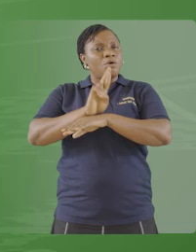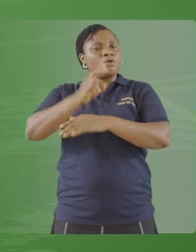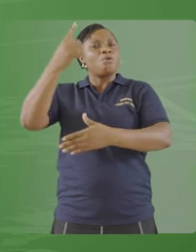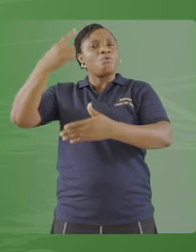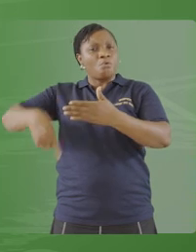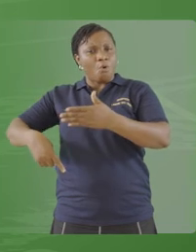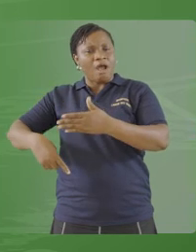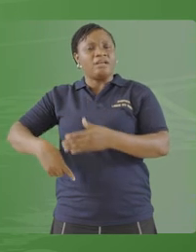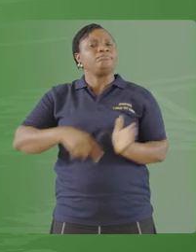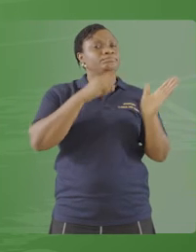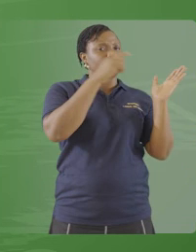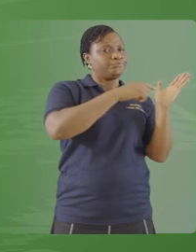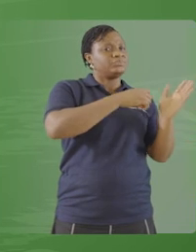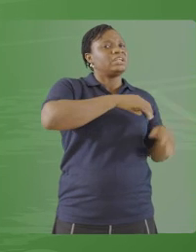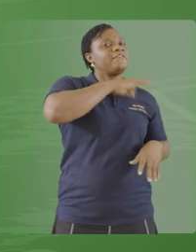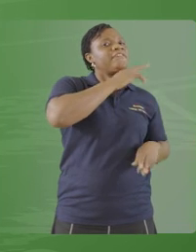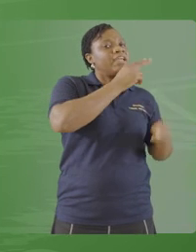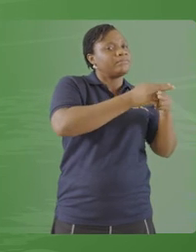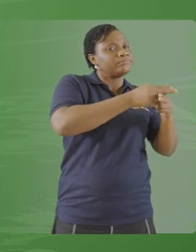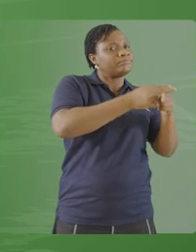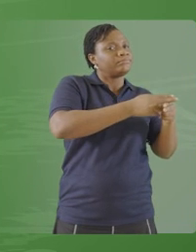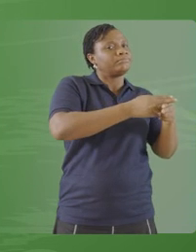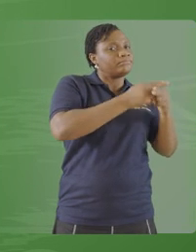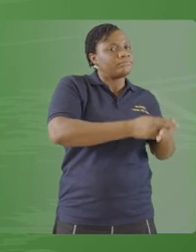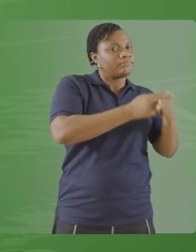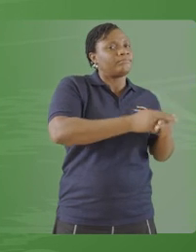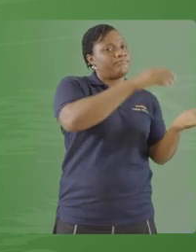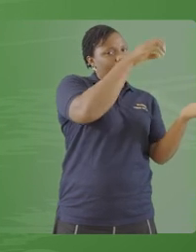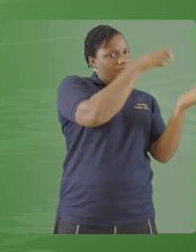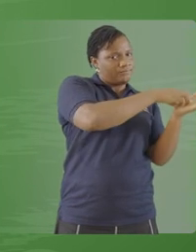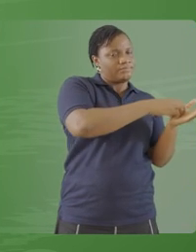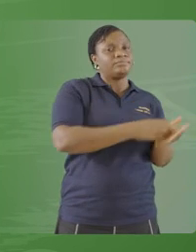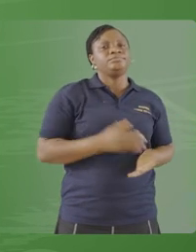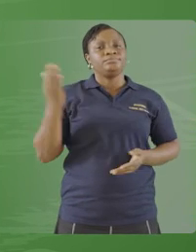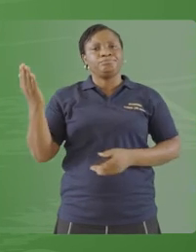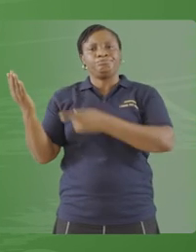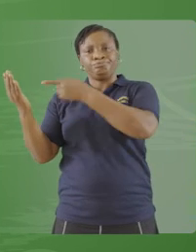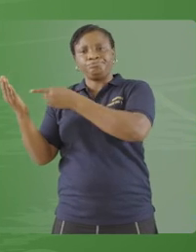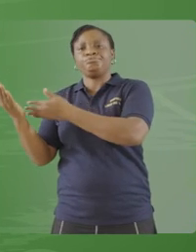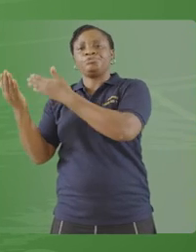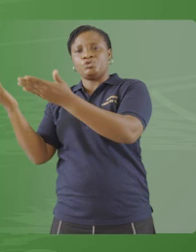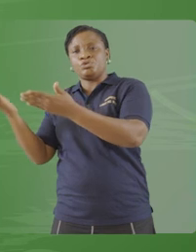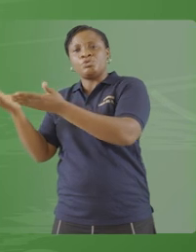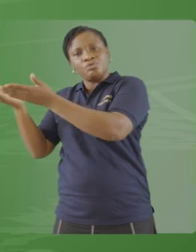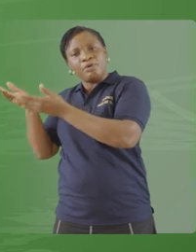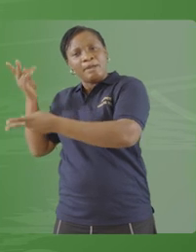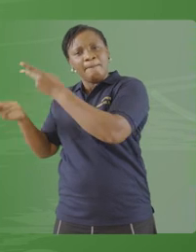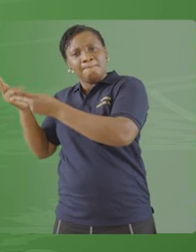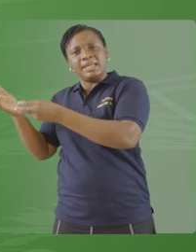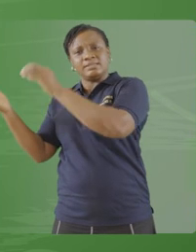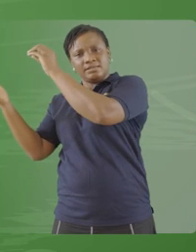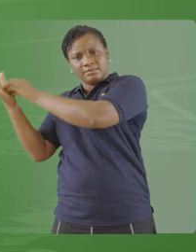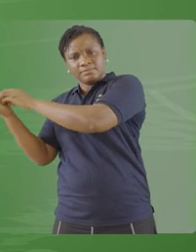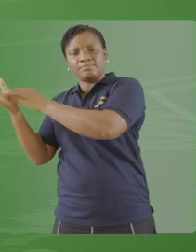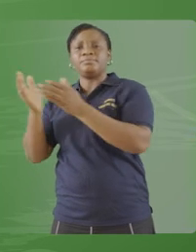éléments de la balance Roberval. C'est les plateaux qui portent à la fois les masses marquées et de l'autre côté, le